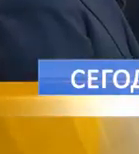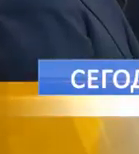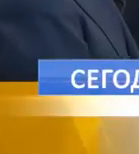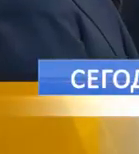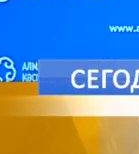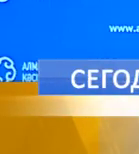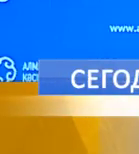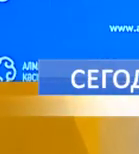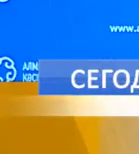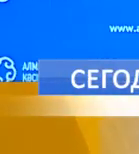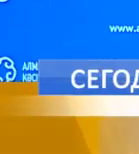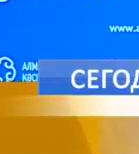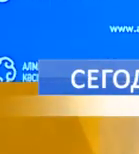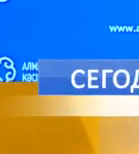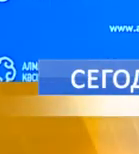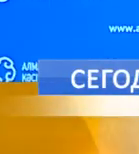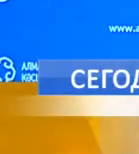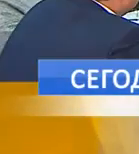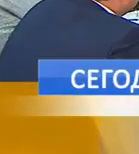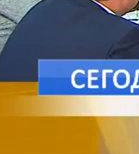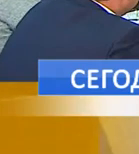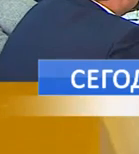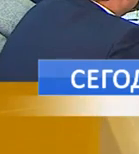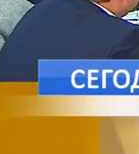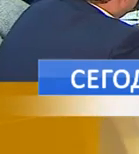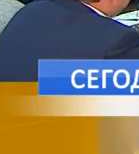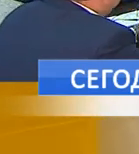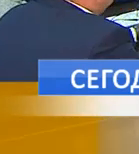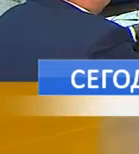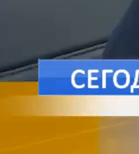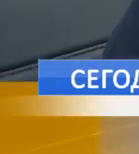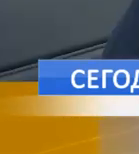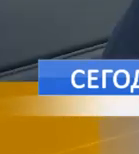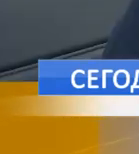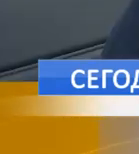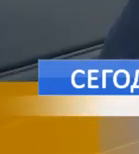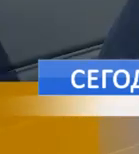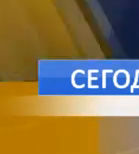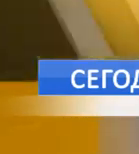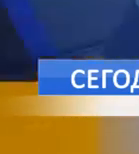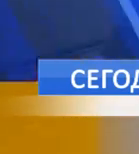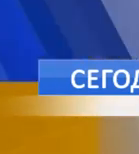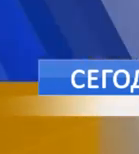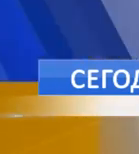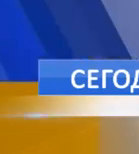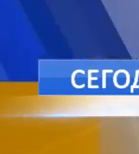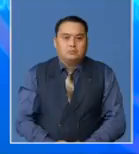заработная плата работников производственных предприятий заверили главу кабмина предпринимателей области